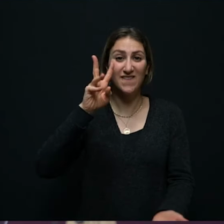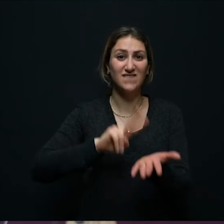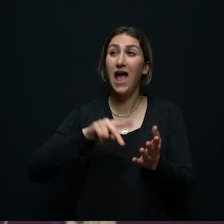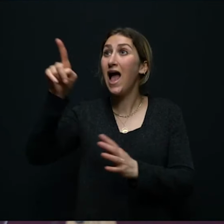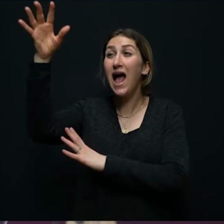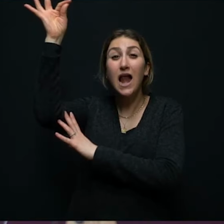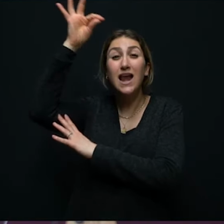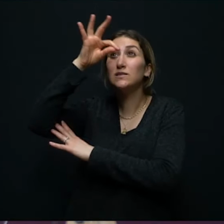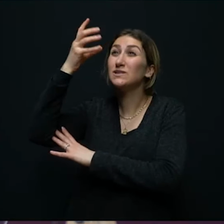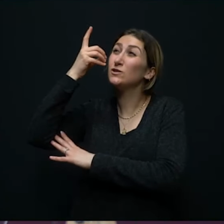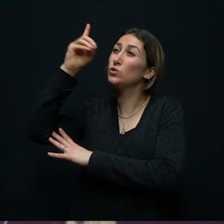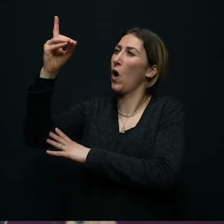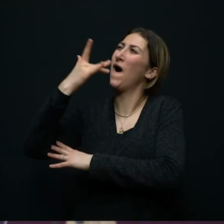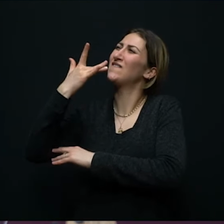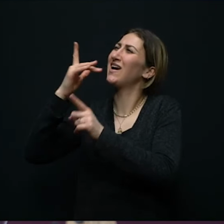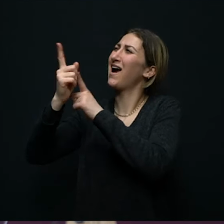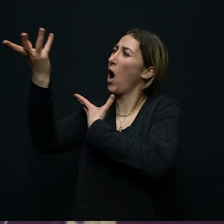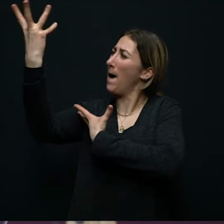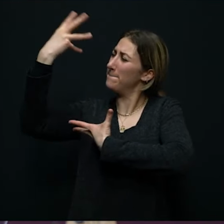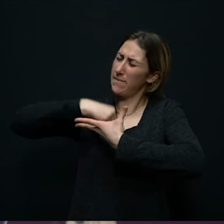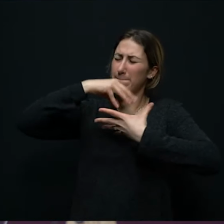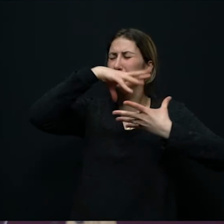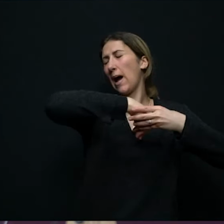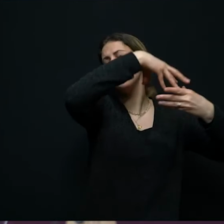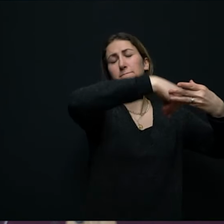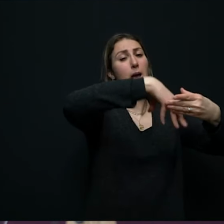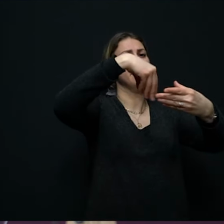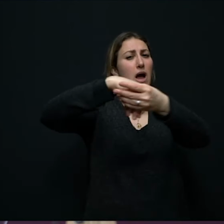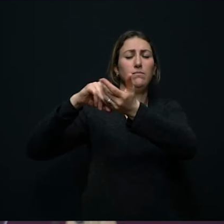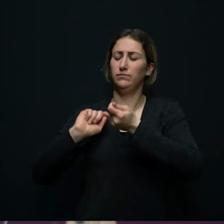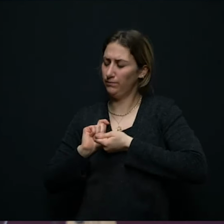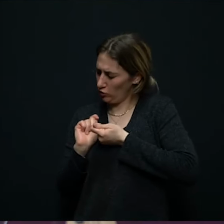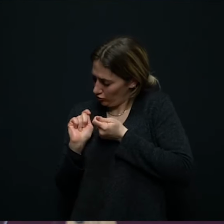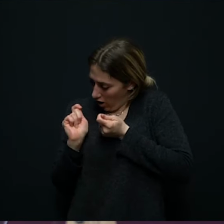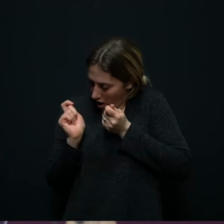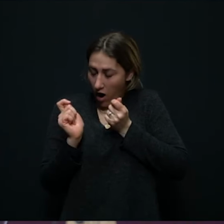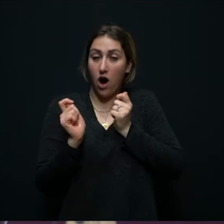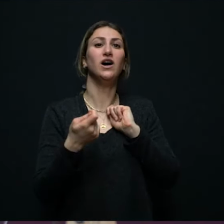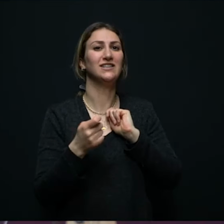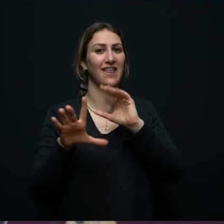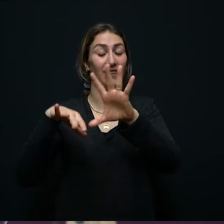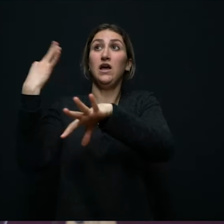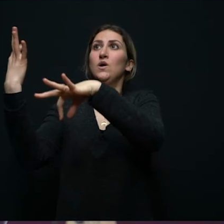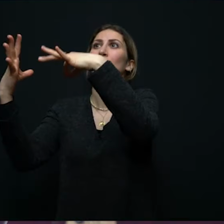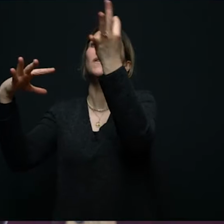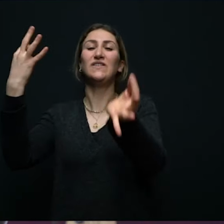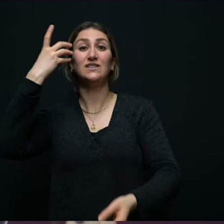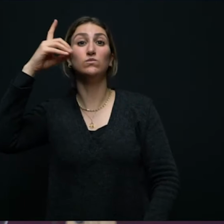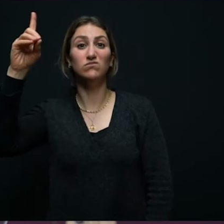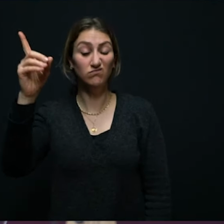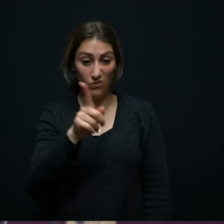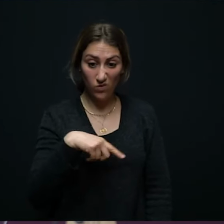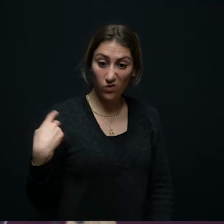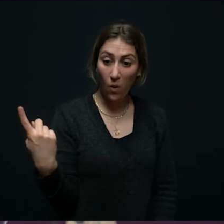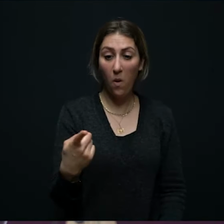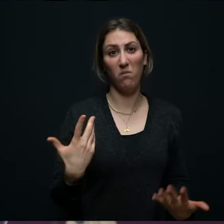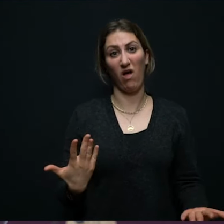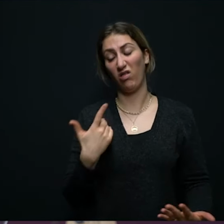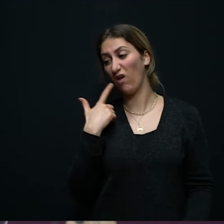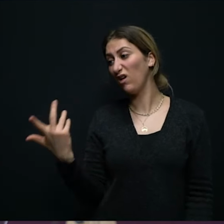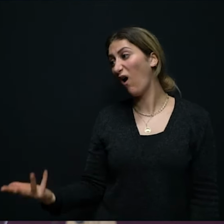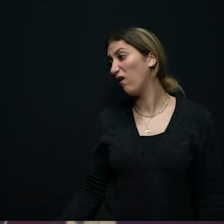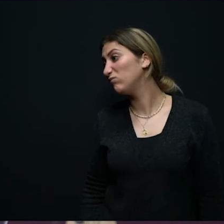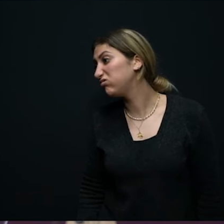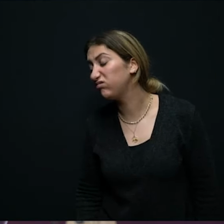nous faire re découvrir quelque chose on se plaint que dieu ne fait plus de miracles aujourd'hui on se plaint qu'on ne voit plus la puissance